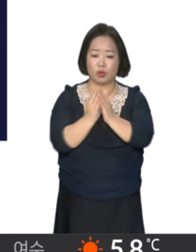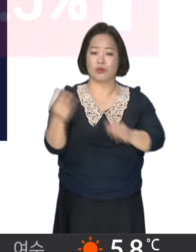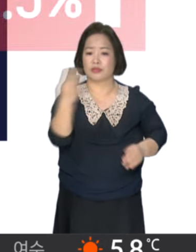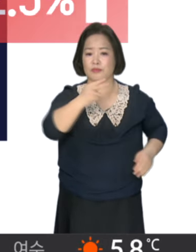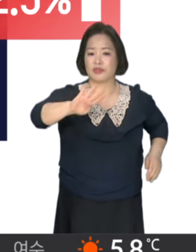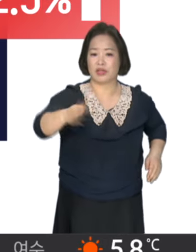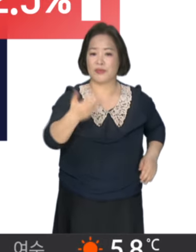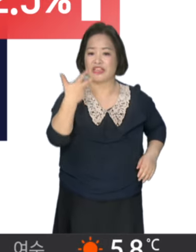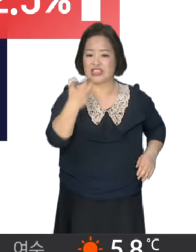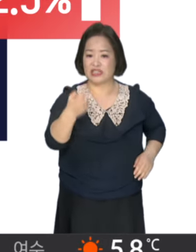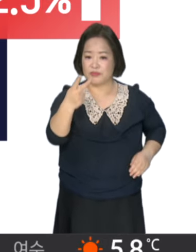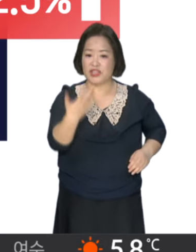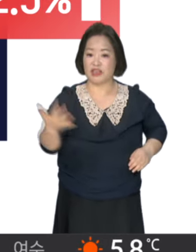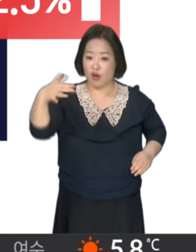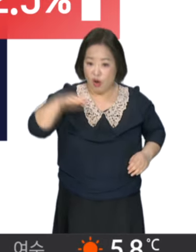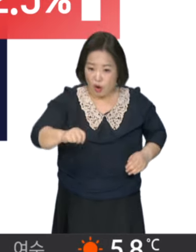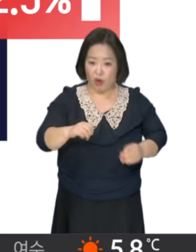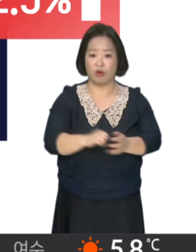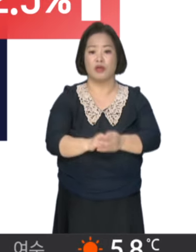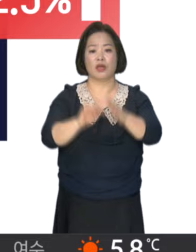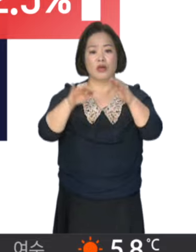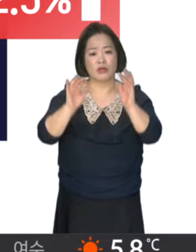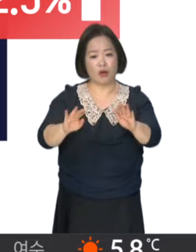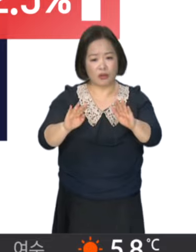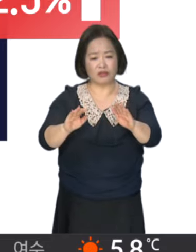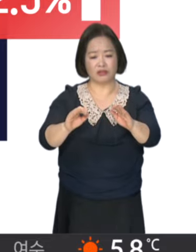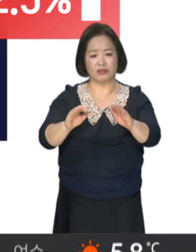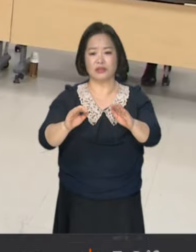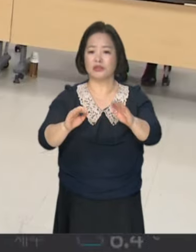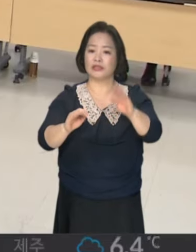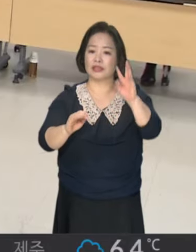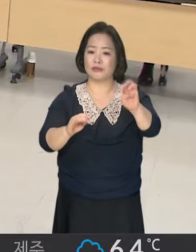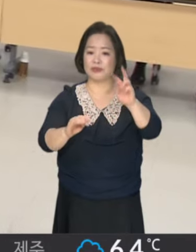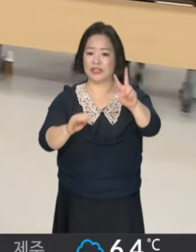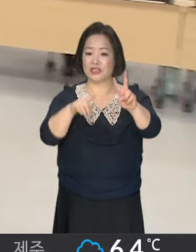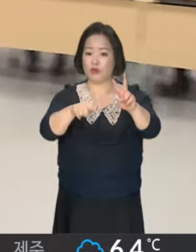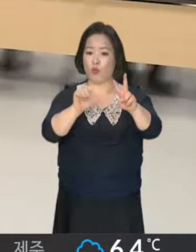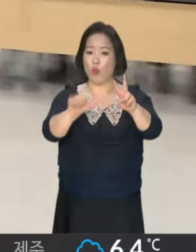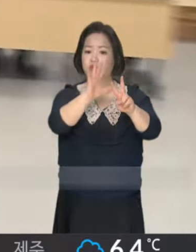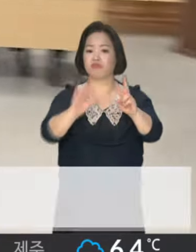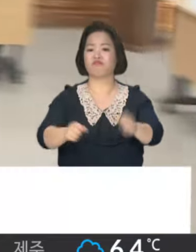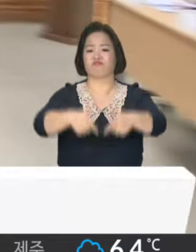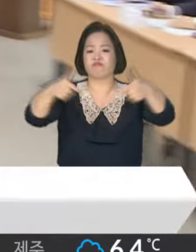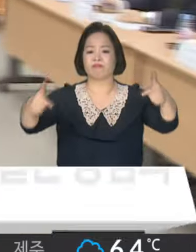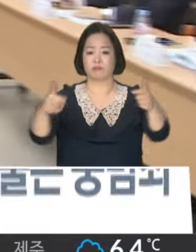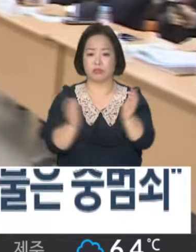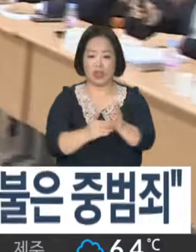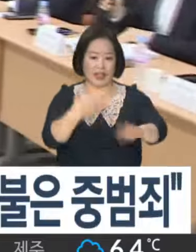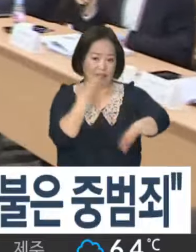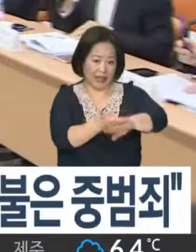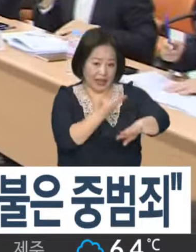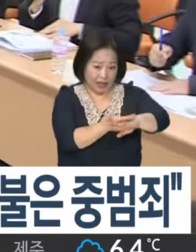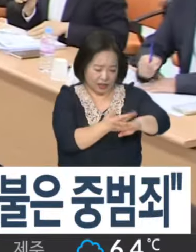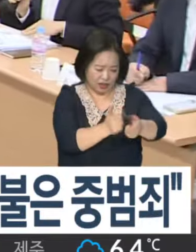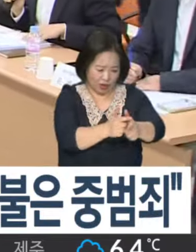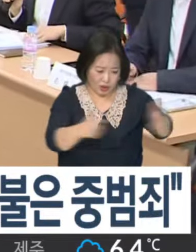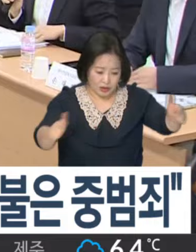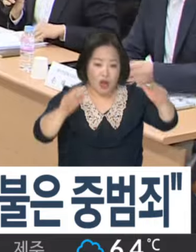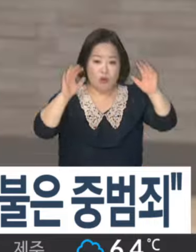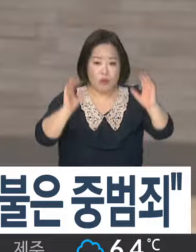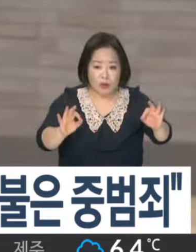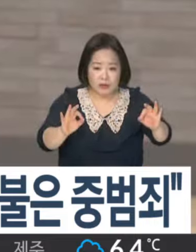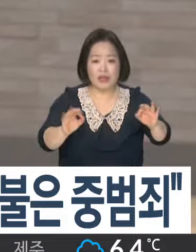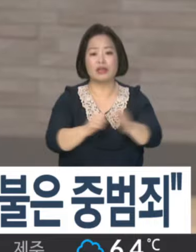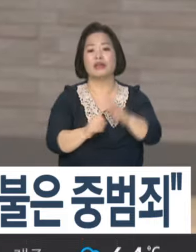원으로 전년 대비 32% 가량 늘었습니다 체불을 포함한 다른 노동현안 사건 수사건 수도 같은